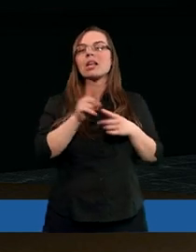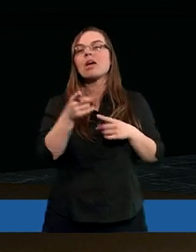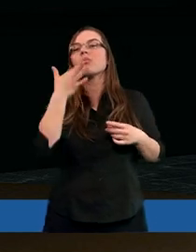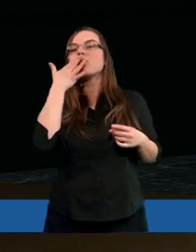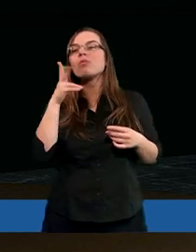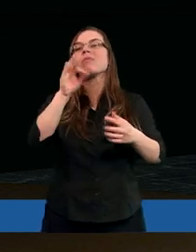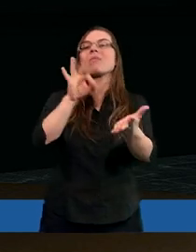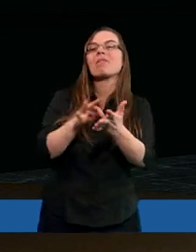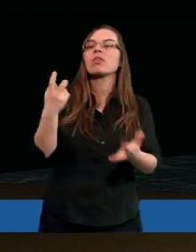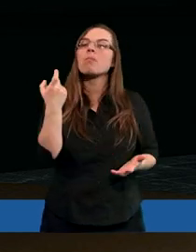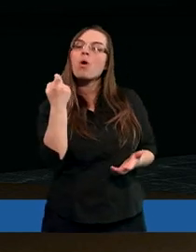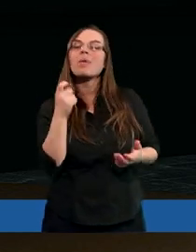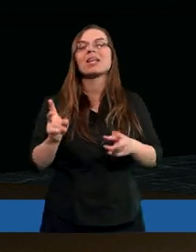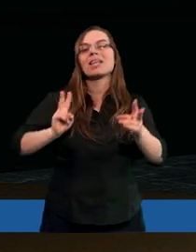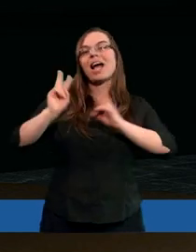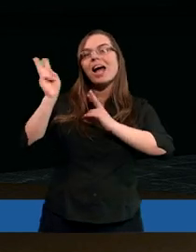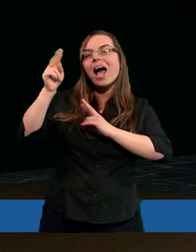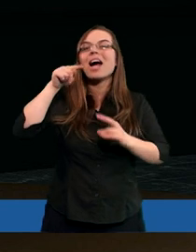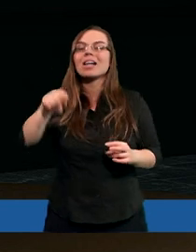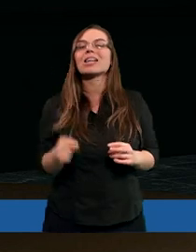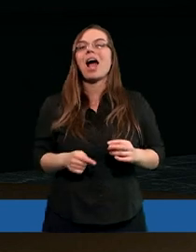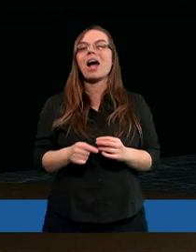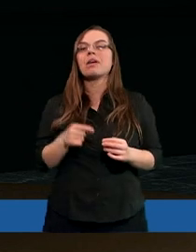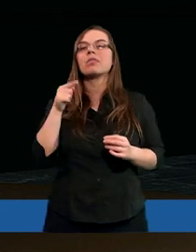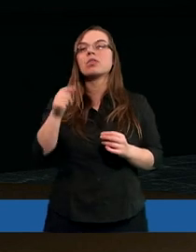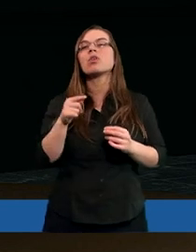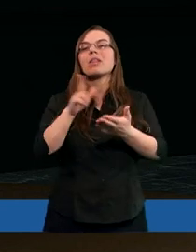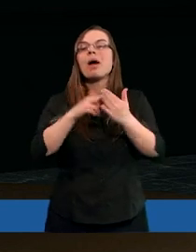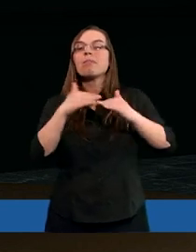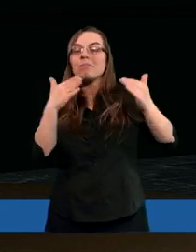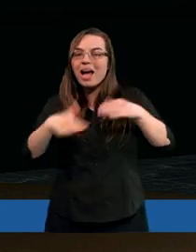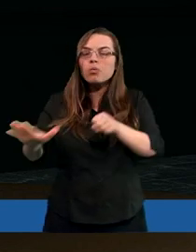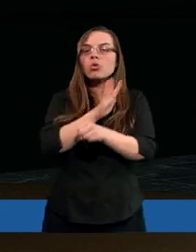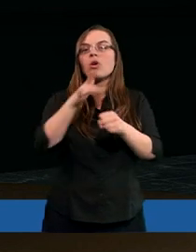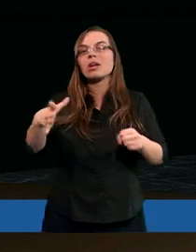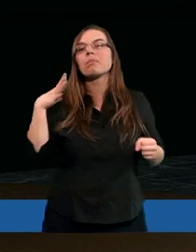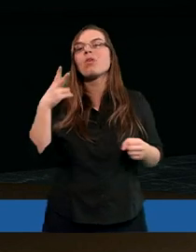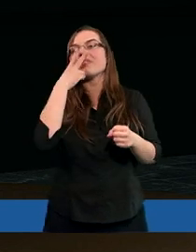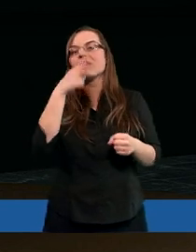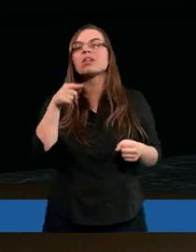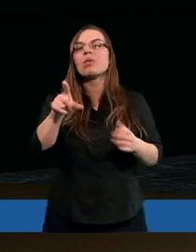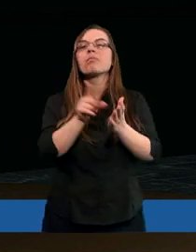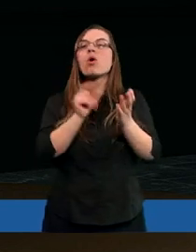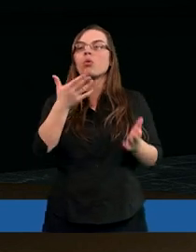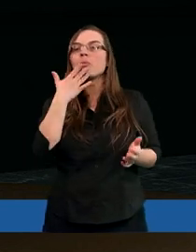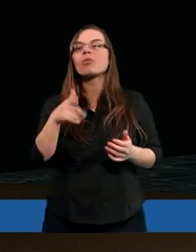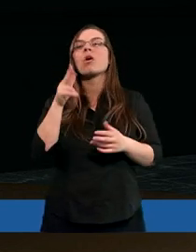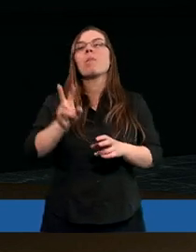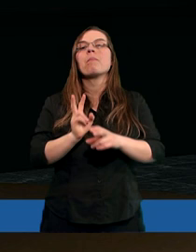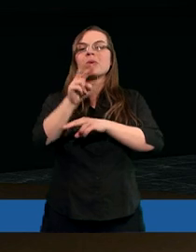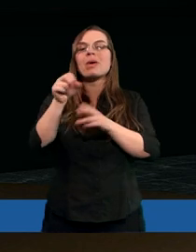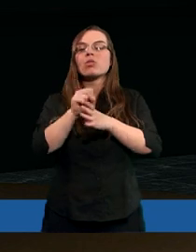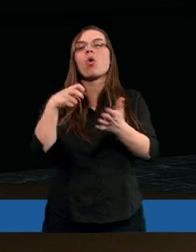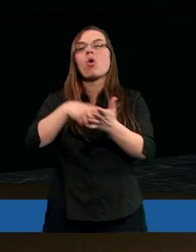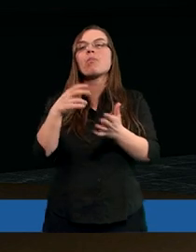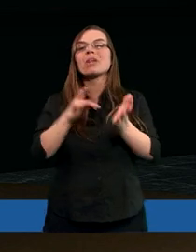że w pewnym momencie reakcja, kiedy te łodzie już zanurzały się, napełnione były, a widząc to Szymon Piotr przypadł do